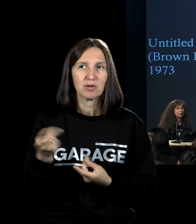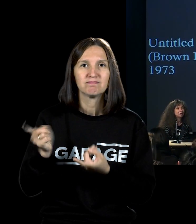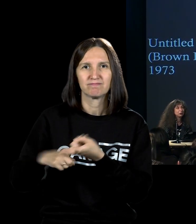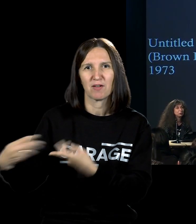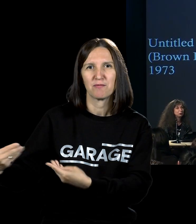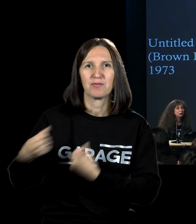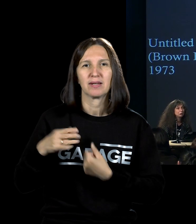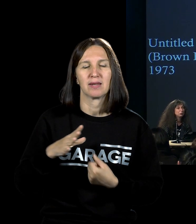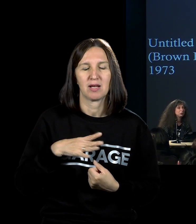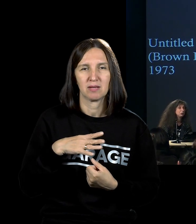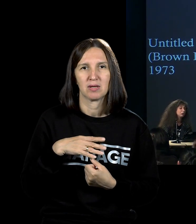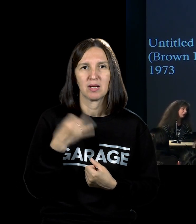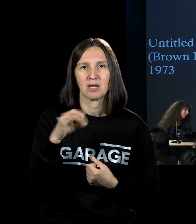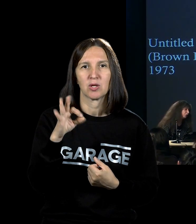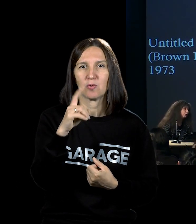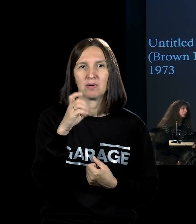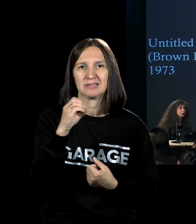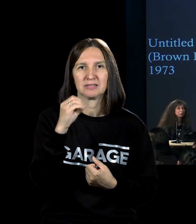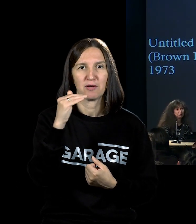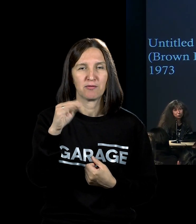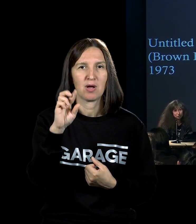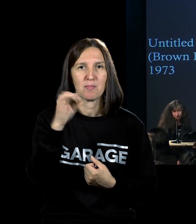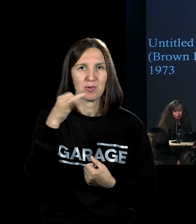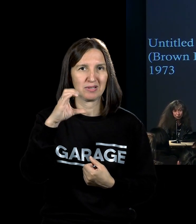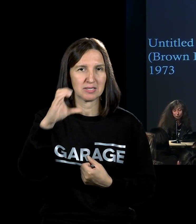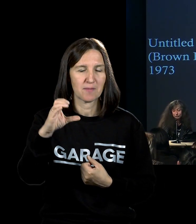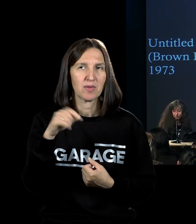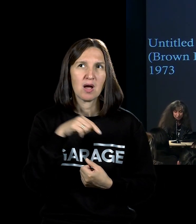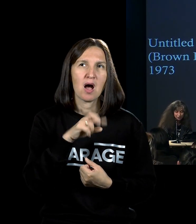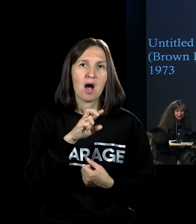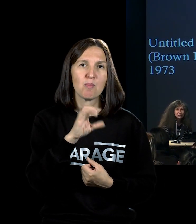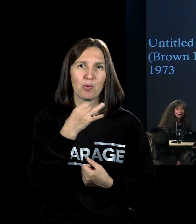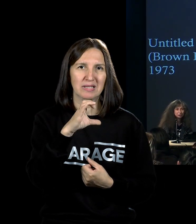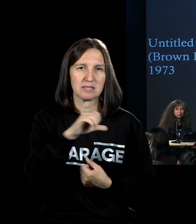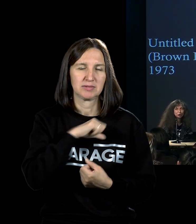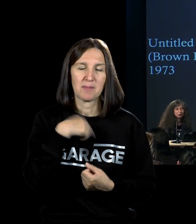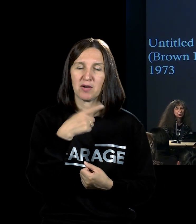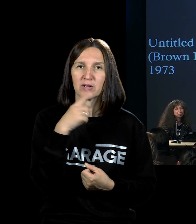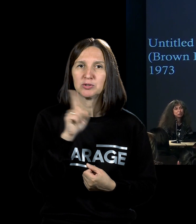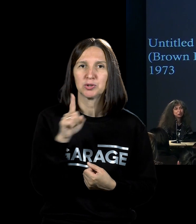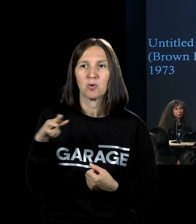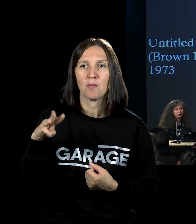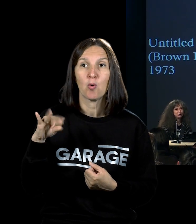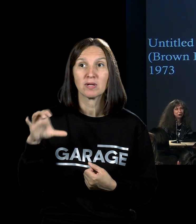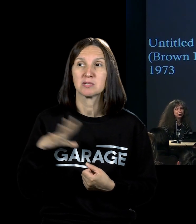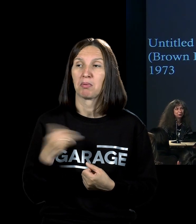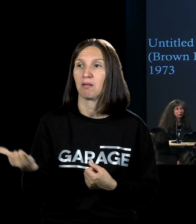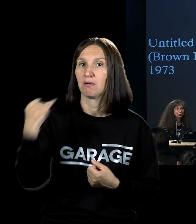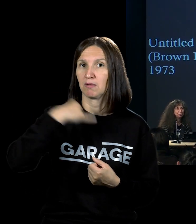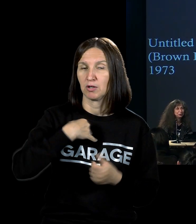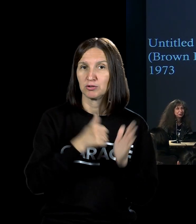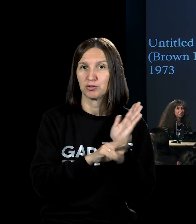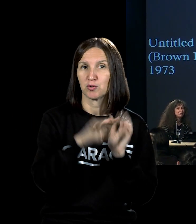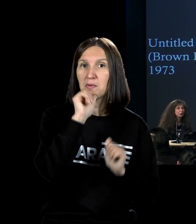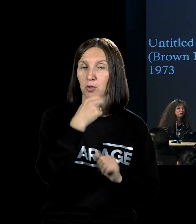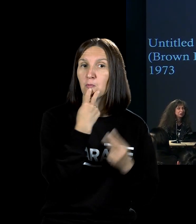влияния Йозефа Бойса. Он, во всяком случае, Бойс говорил, что Да, типа Моррис как раз побывал у меня в 64-м